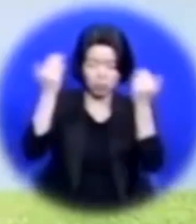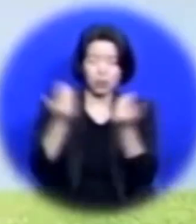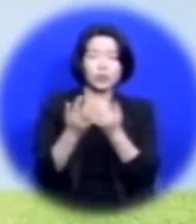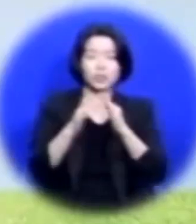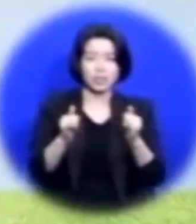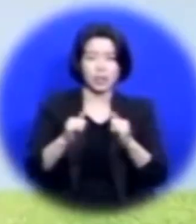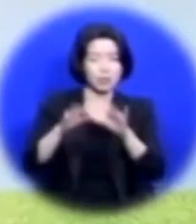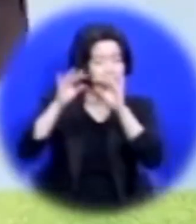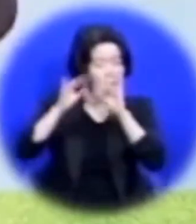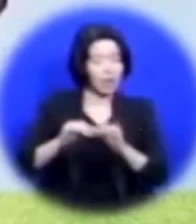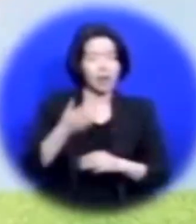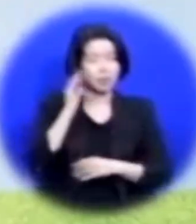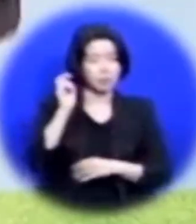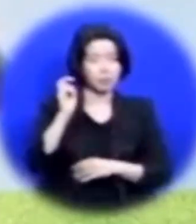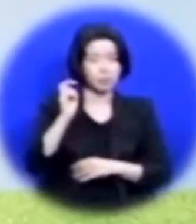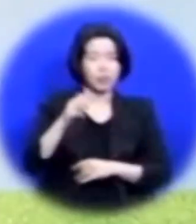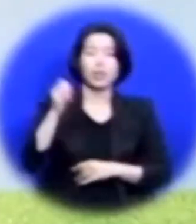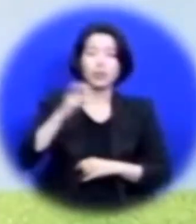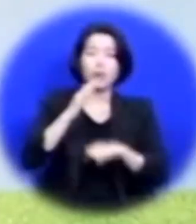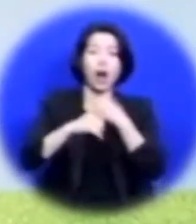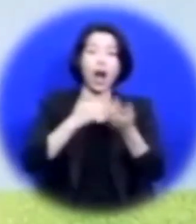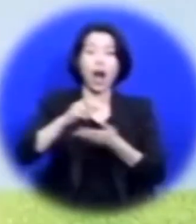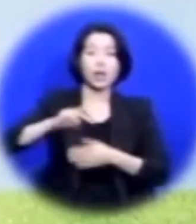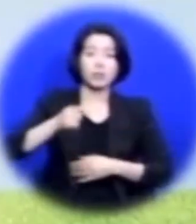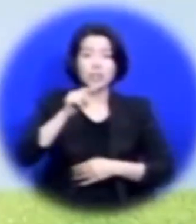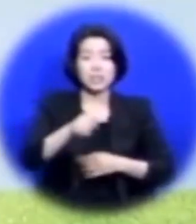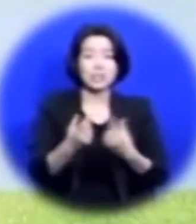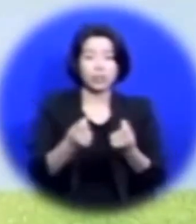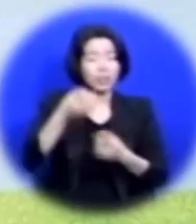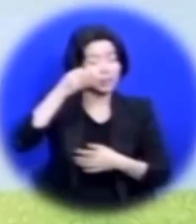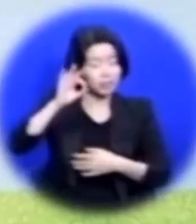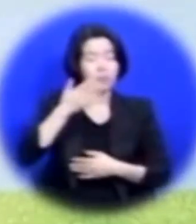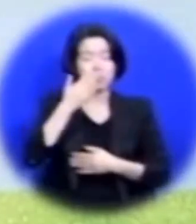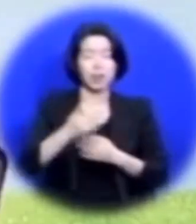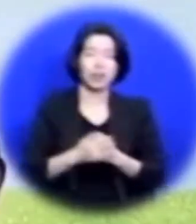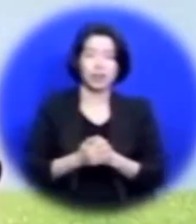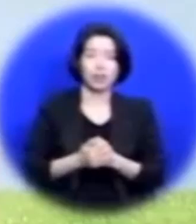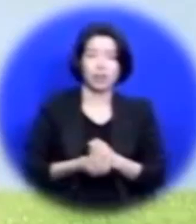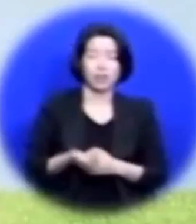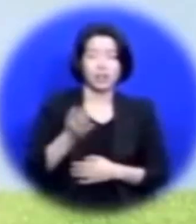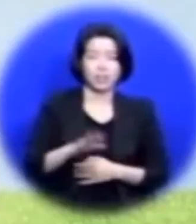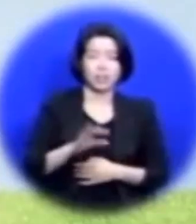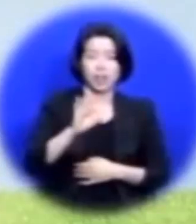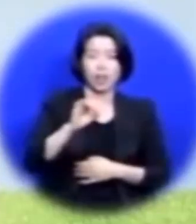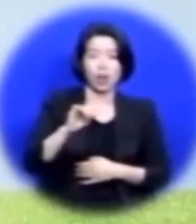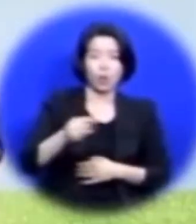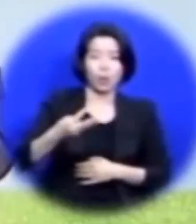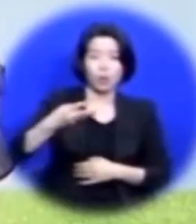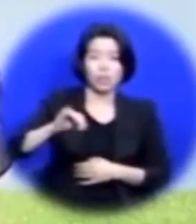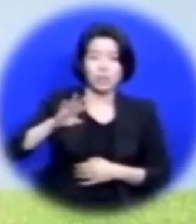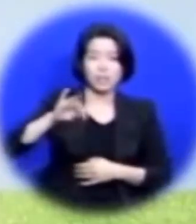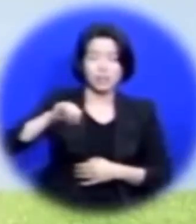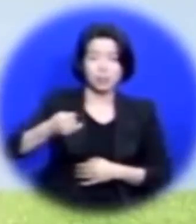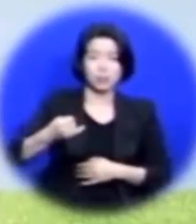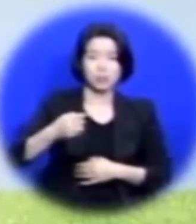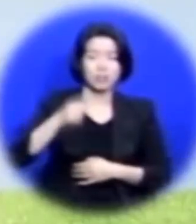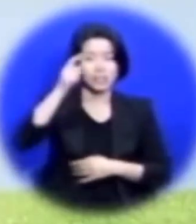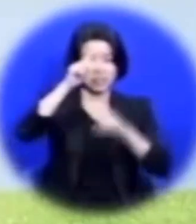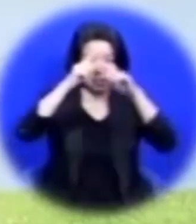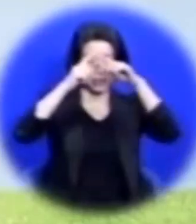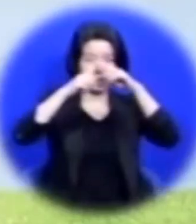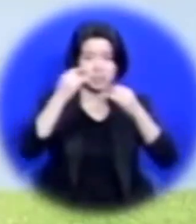동의할 거예요 그리고 하나님도 그렇게 인정 하실거예요 그때 이 올리브 라는 간호사가 그런 님에게